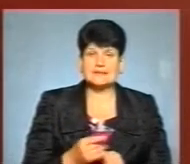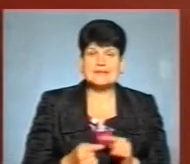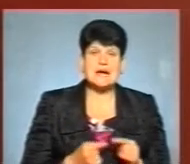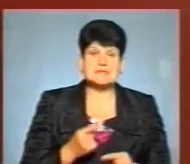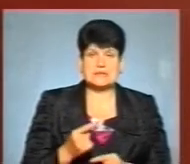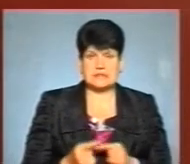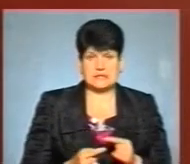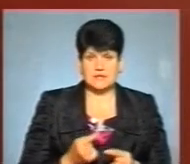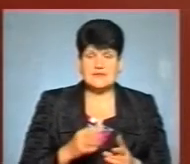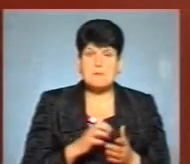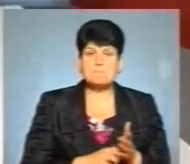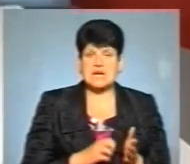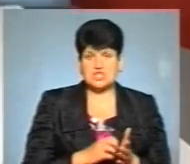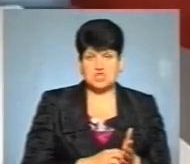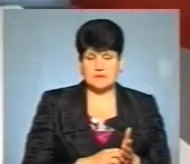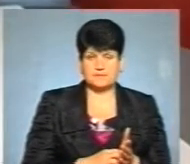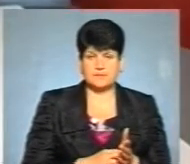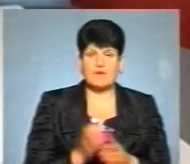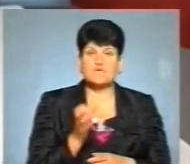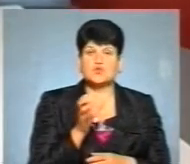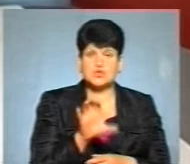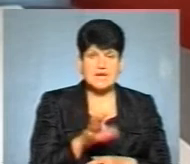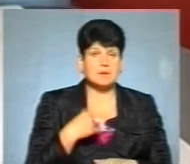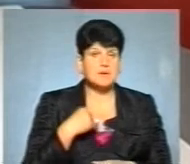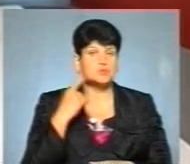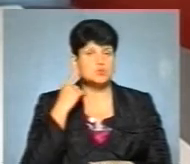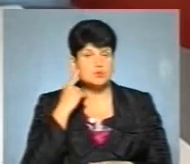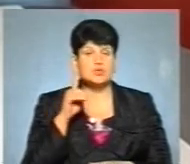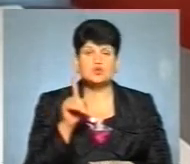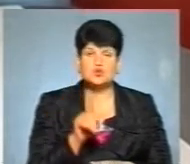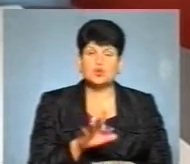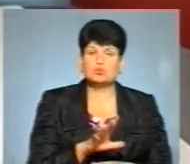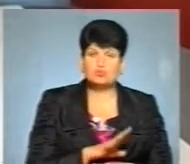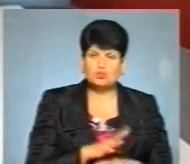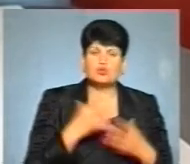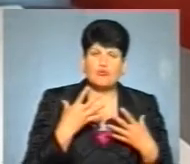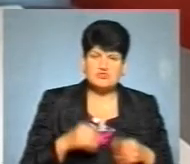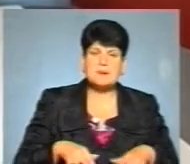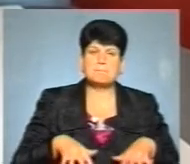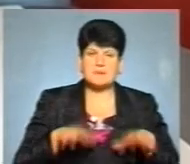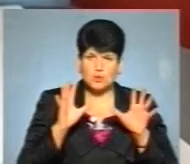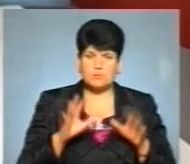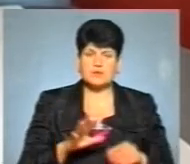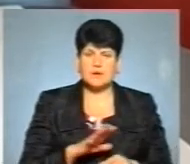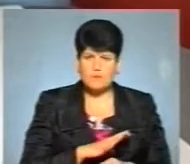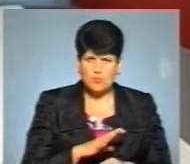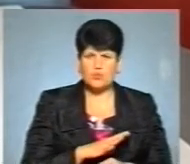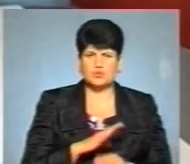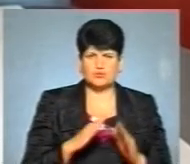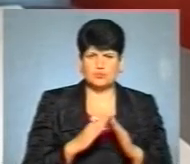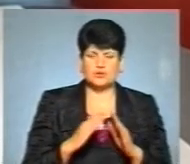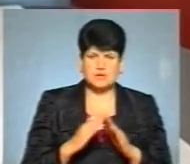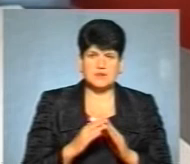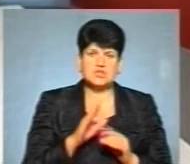наслідків і причин. В сюжеті було, ми почули, що люди сказали, що було вже в них таке підтоплення, де в будинку навіть